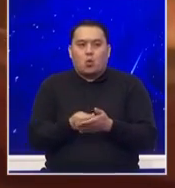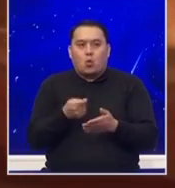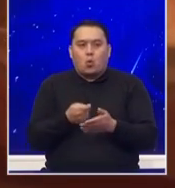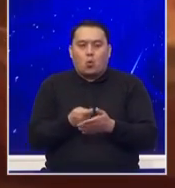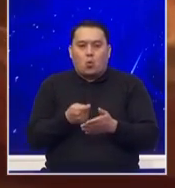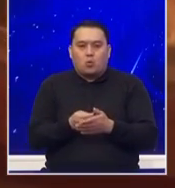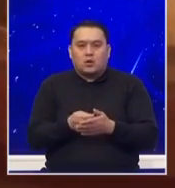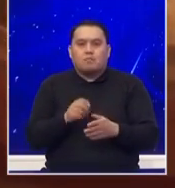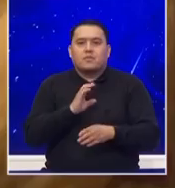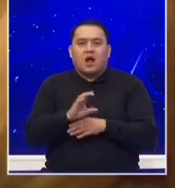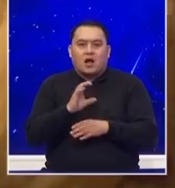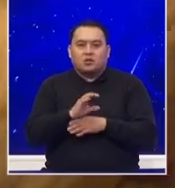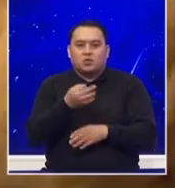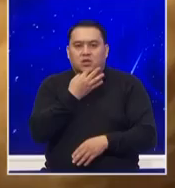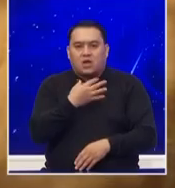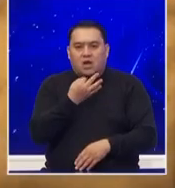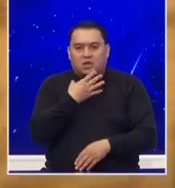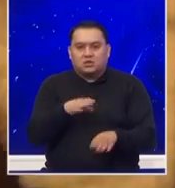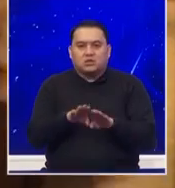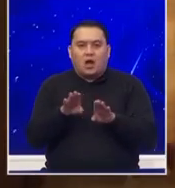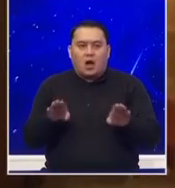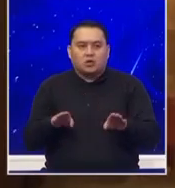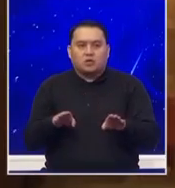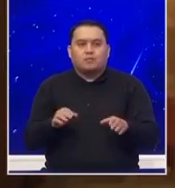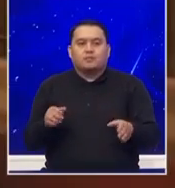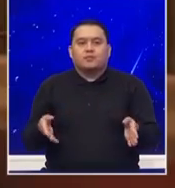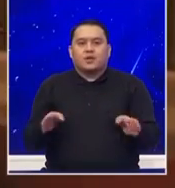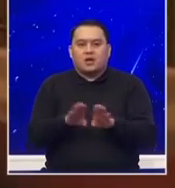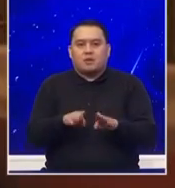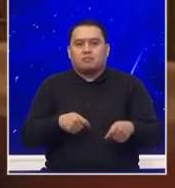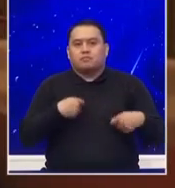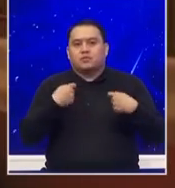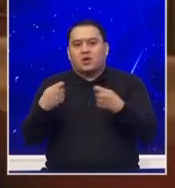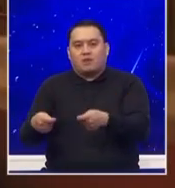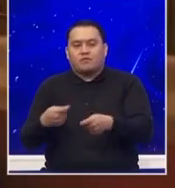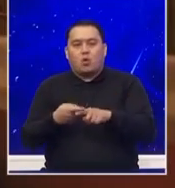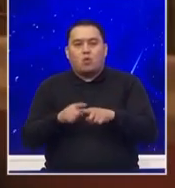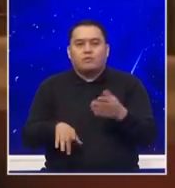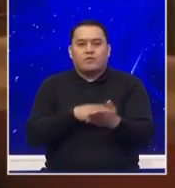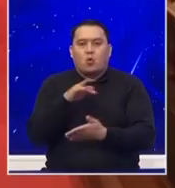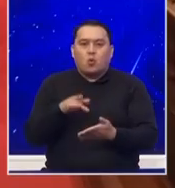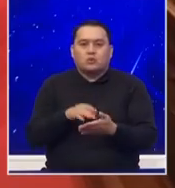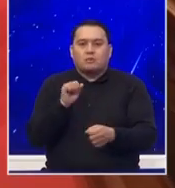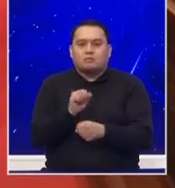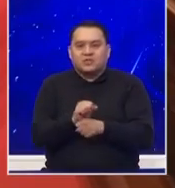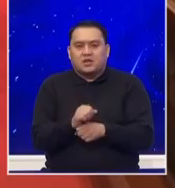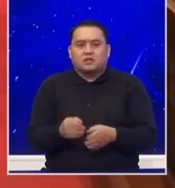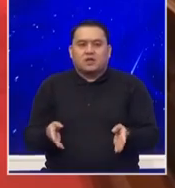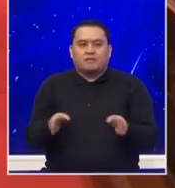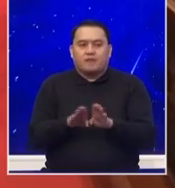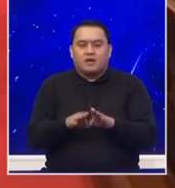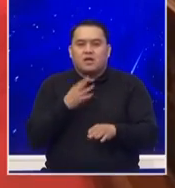хоть какого-то производства яиц. Соответственно, с этим прекратились и поставки в крупные города Казахстана. Приостановился